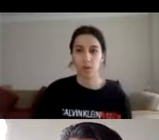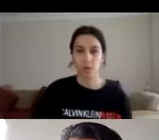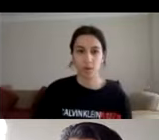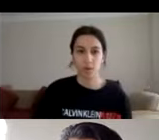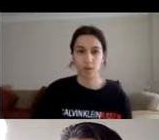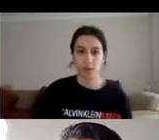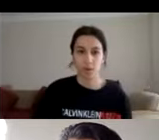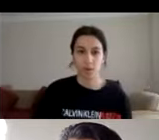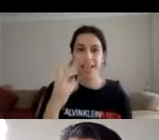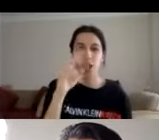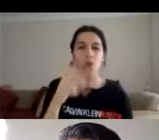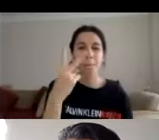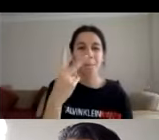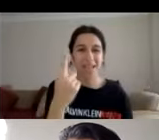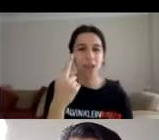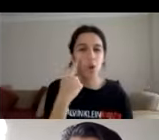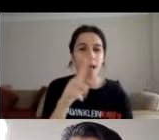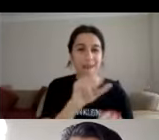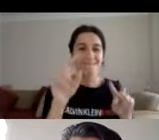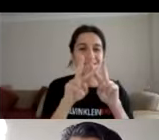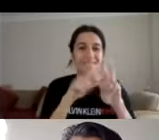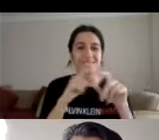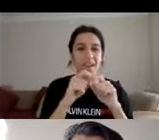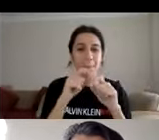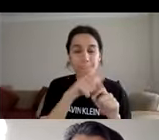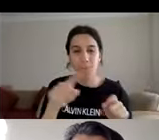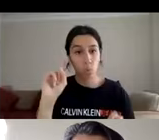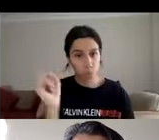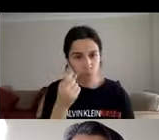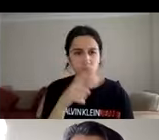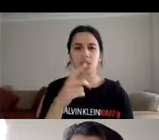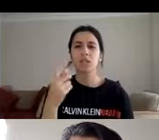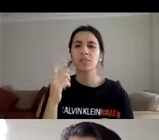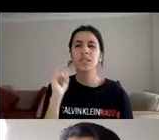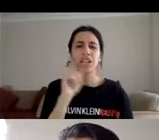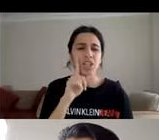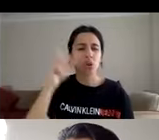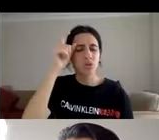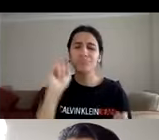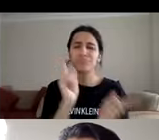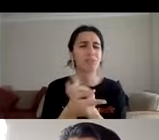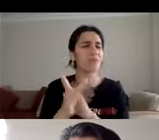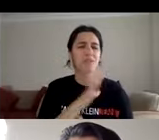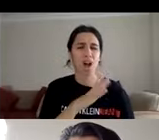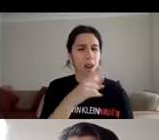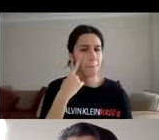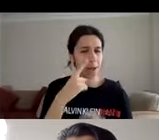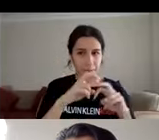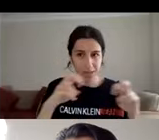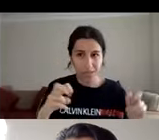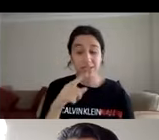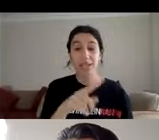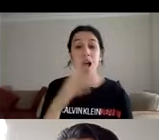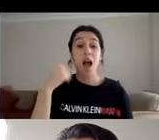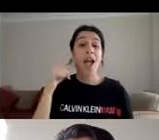2.1 standartlarına bakabilirsiniz. Her dilde çevirisi var. Ha, ben teknik bir insan değilim, bunu anlayamıyorum diyorsanız, her seviyeye